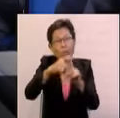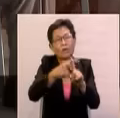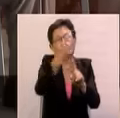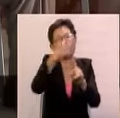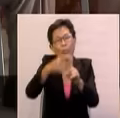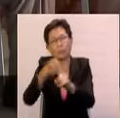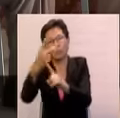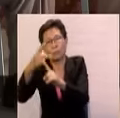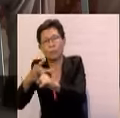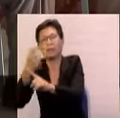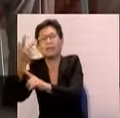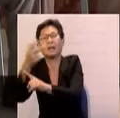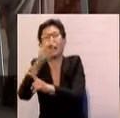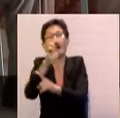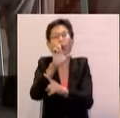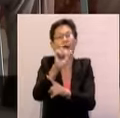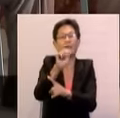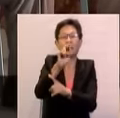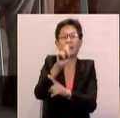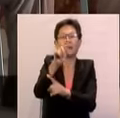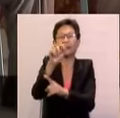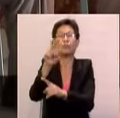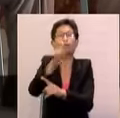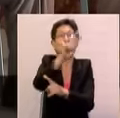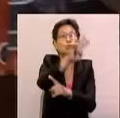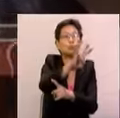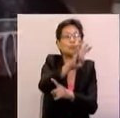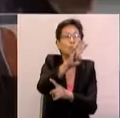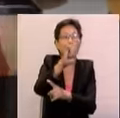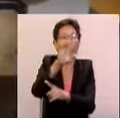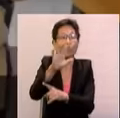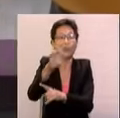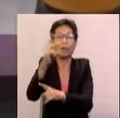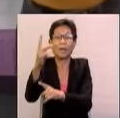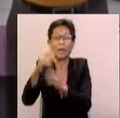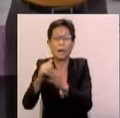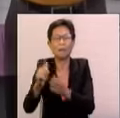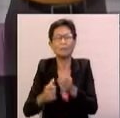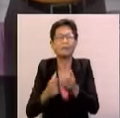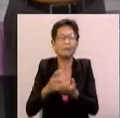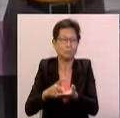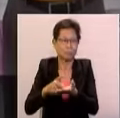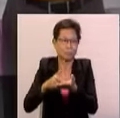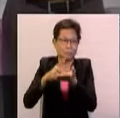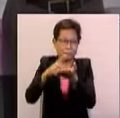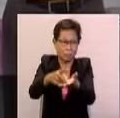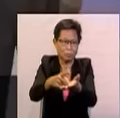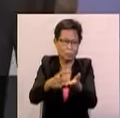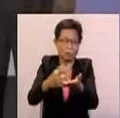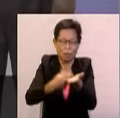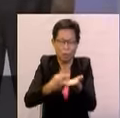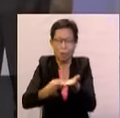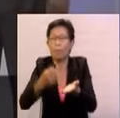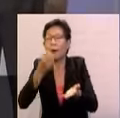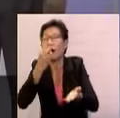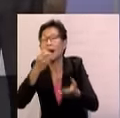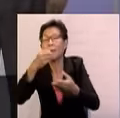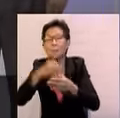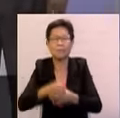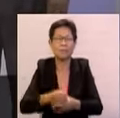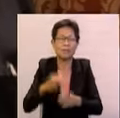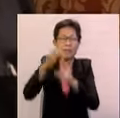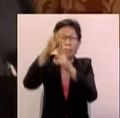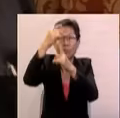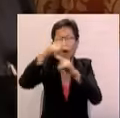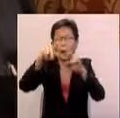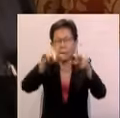Mac. Di rantau, RM75,000 telah disumbangkan di bawah skim yang disampaikan dalam bentuk kupon makanan itu. Istimewa